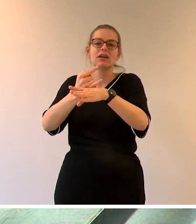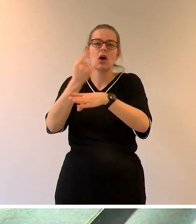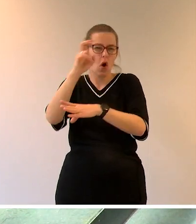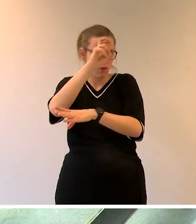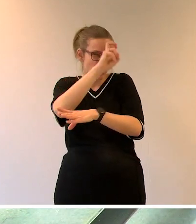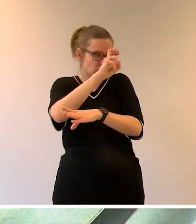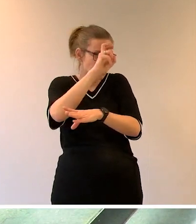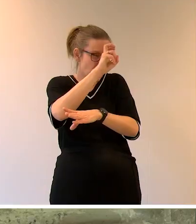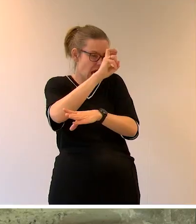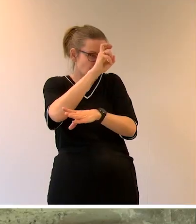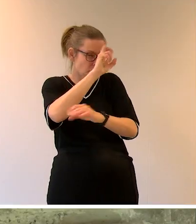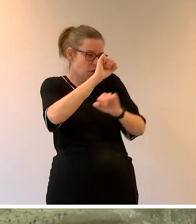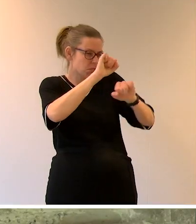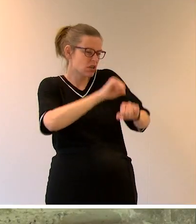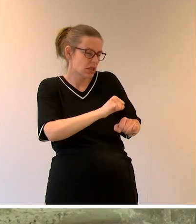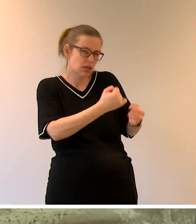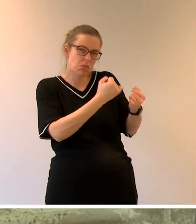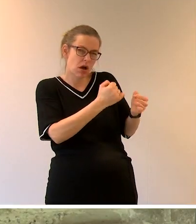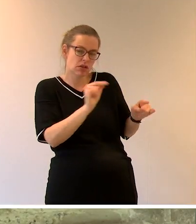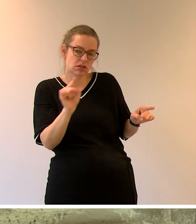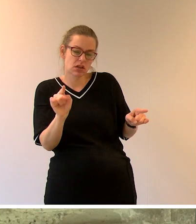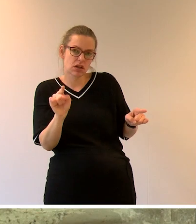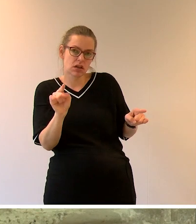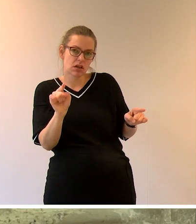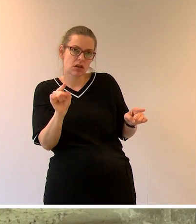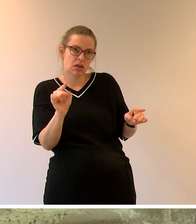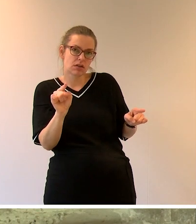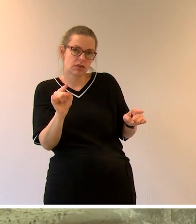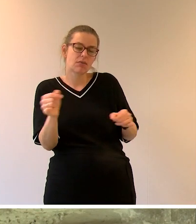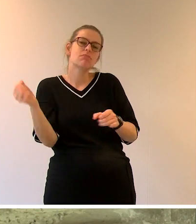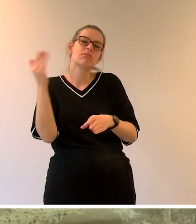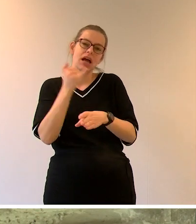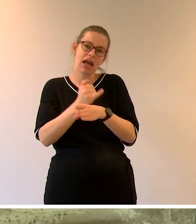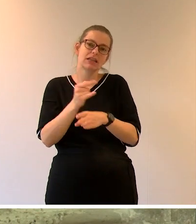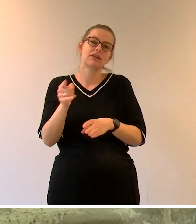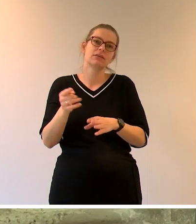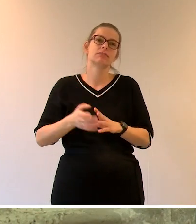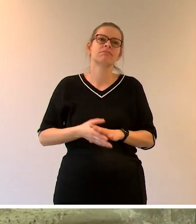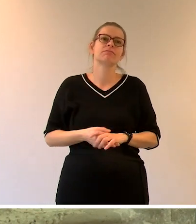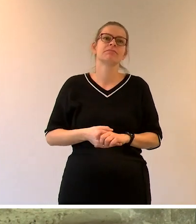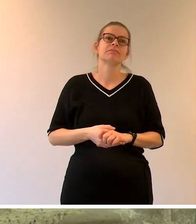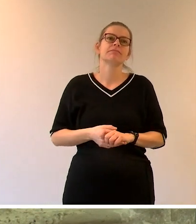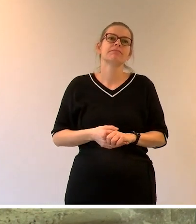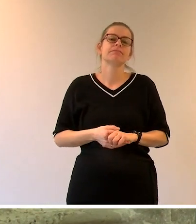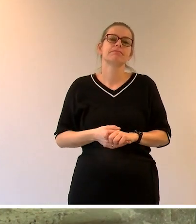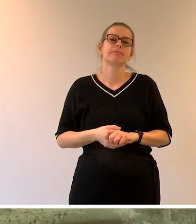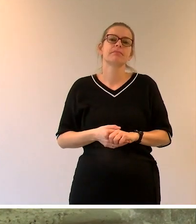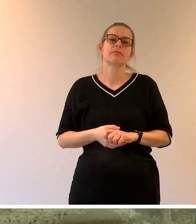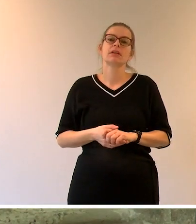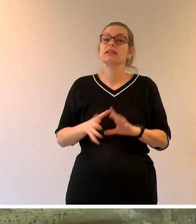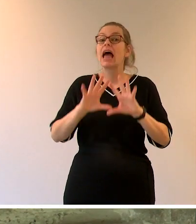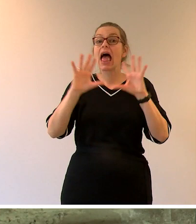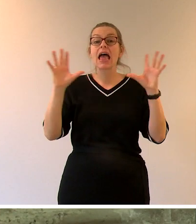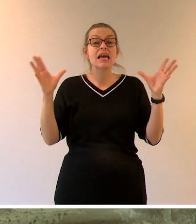Satans bezettersmacht over deze wereld beëindigen. En de hele